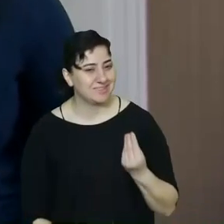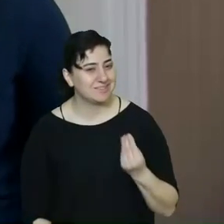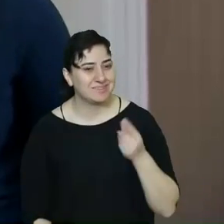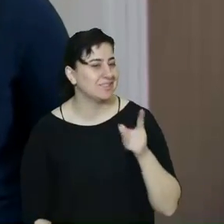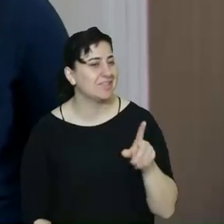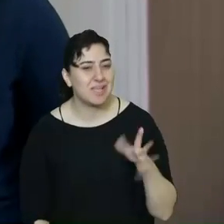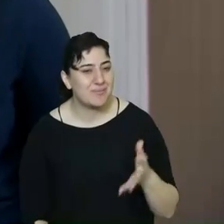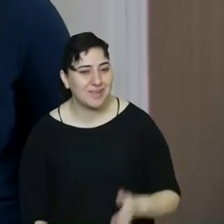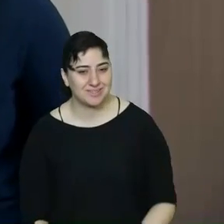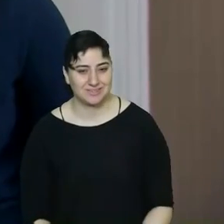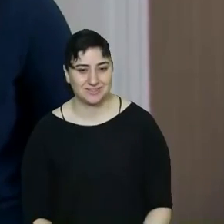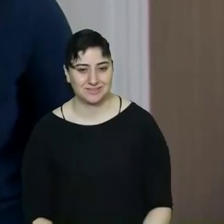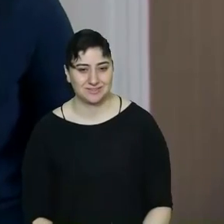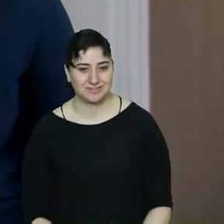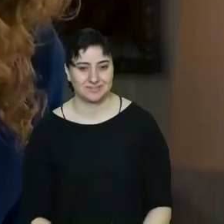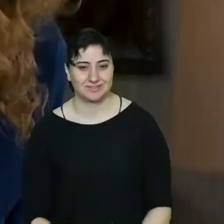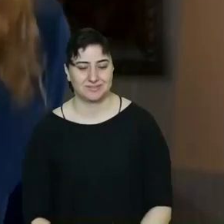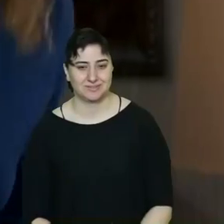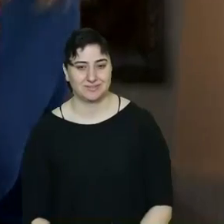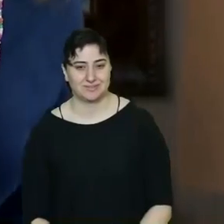İyidir. Senden ne haber?